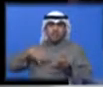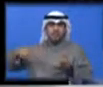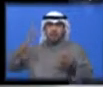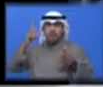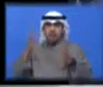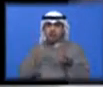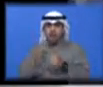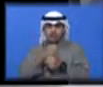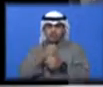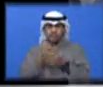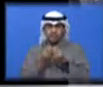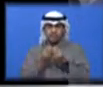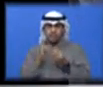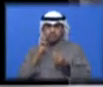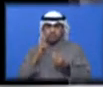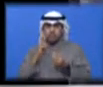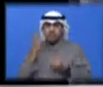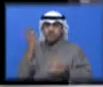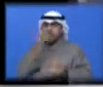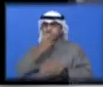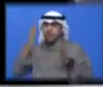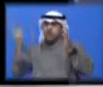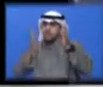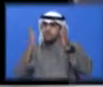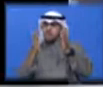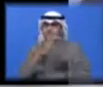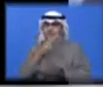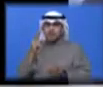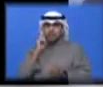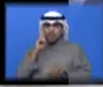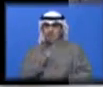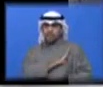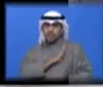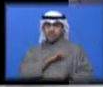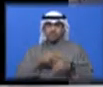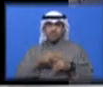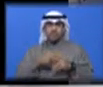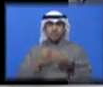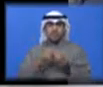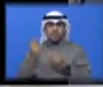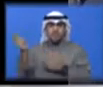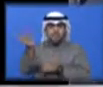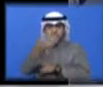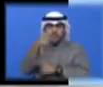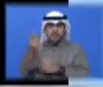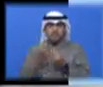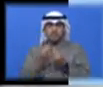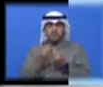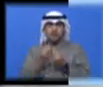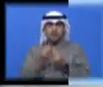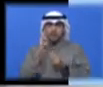وفق الجميع. فرق شعبية وفنانين إضافة إلى الجيش الكويتي والإطفاء والحرس